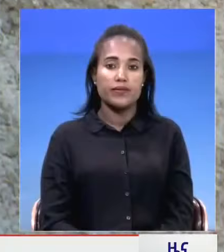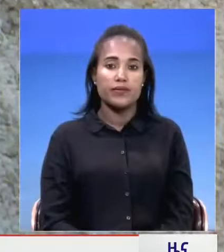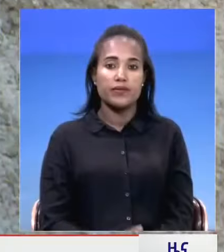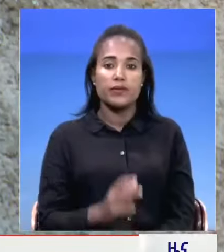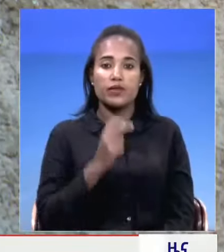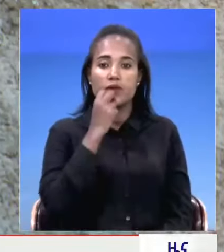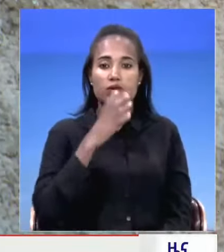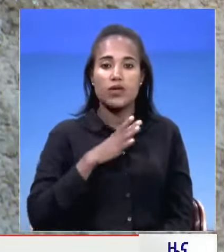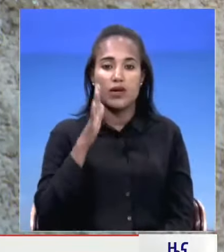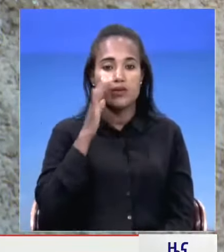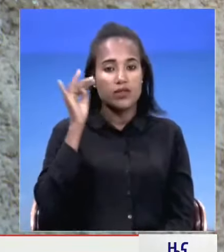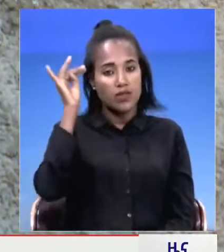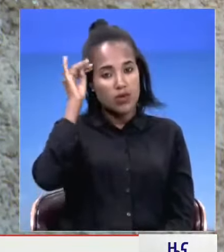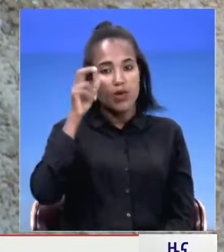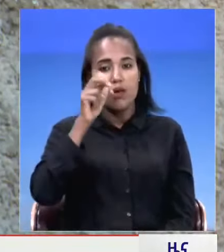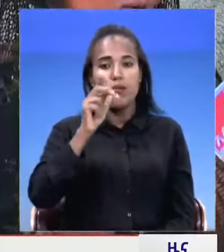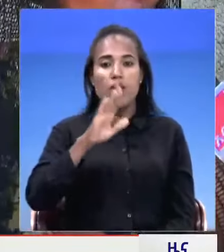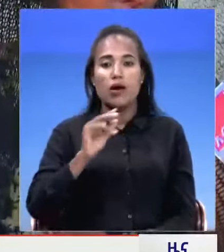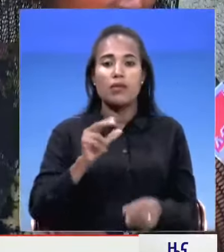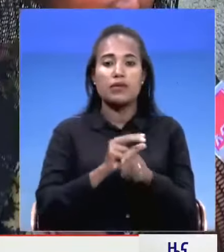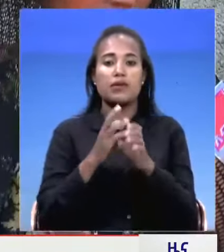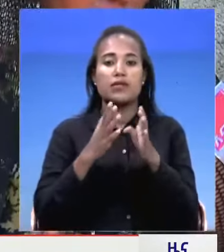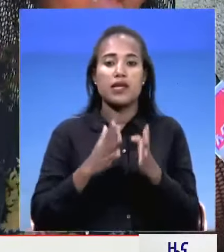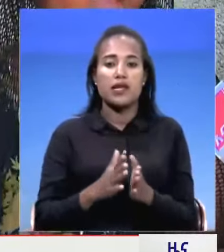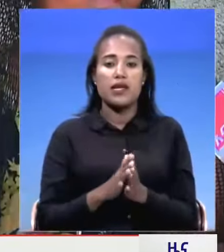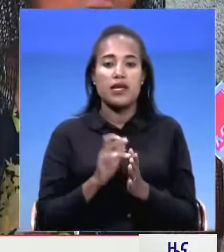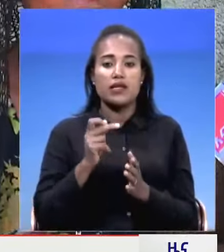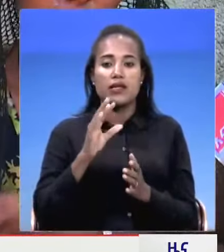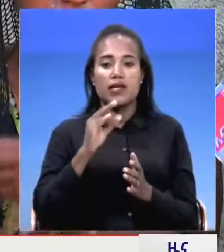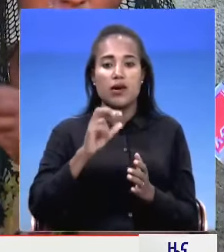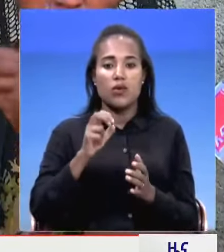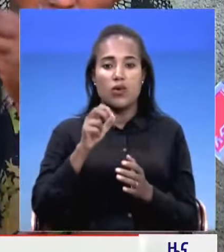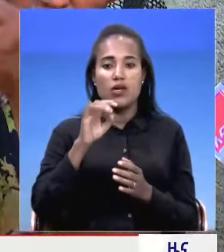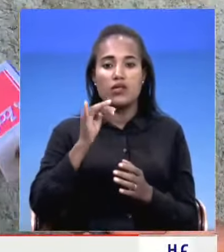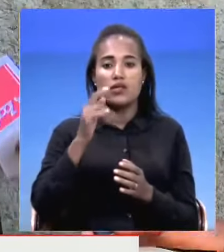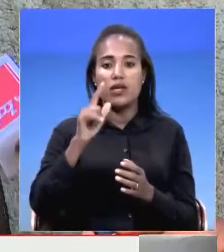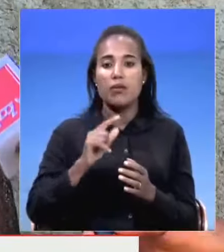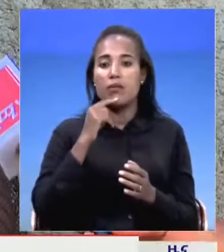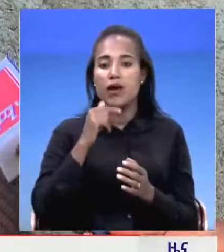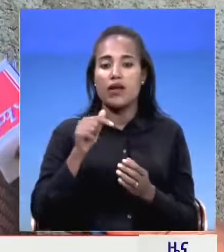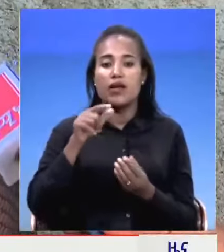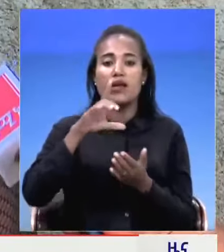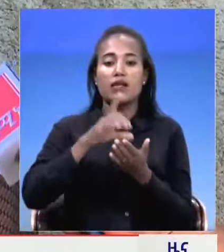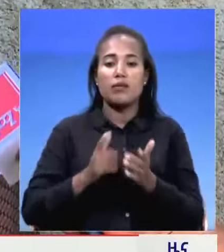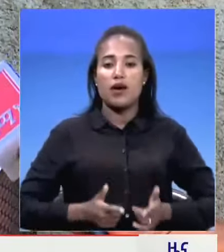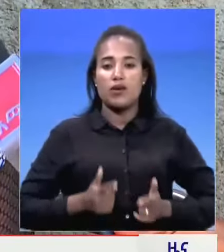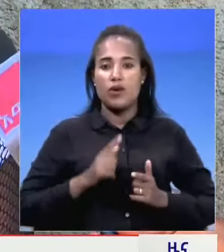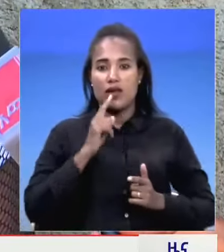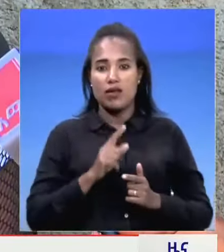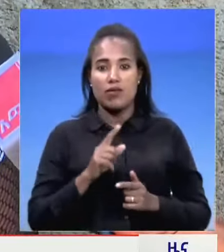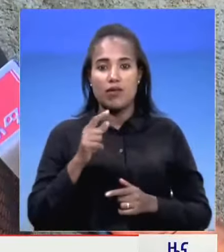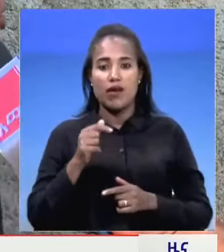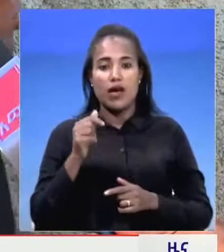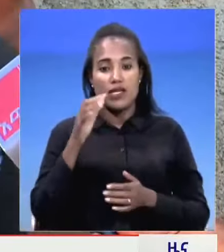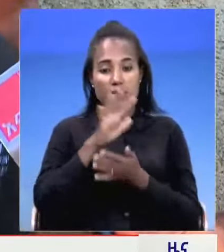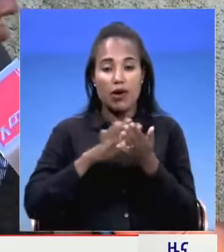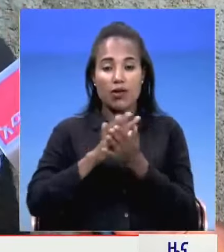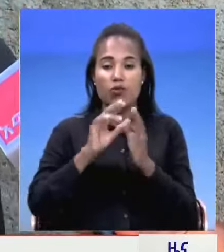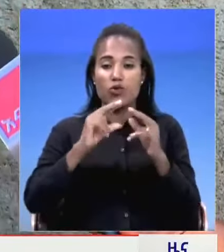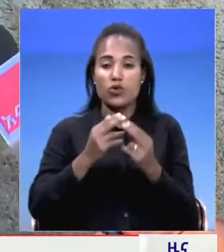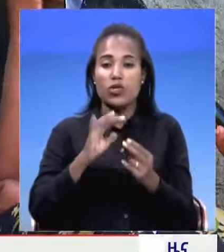ወይዘሮ ግብጽ ቸኮል በዋግምራ ብሔረሰብ አስተዳደር ደህና ወረዳ ጭላ የምትባል አነስተኛ ከተማ ነዋሪ ናት። ባንዳው የትግራይ አሸባሪ